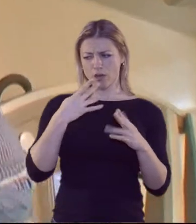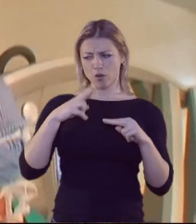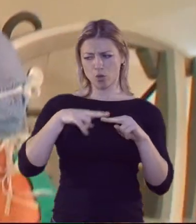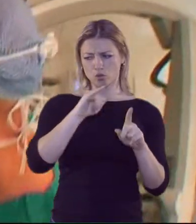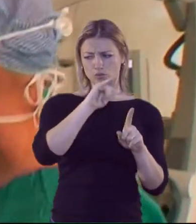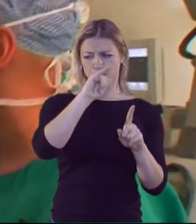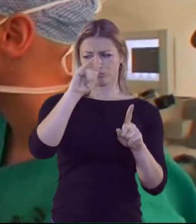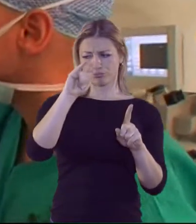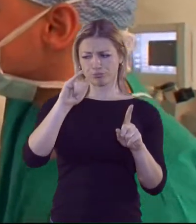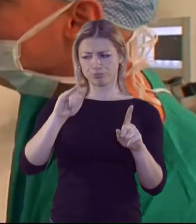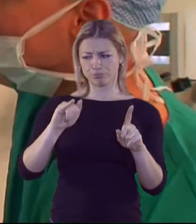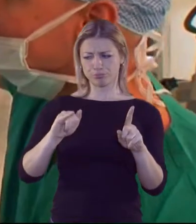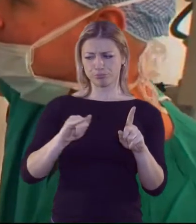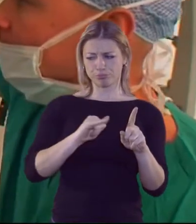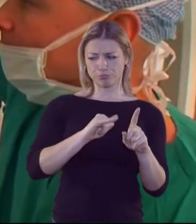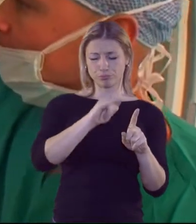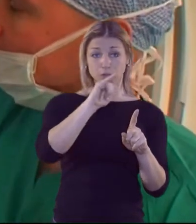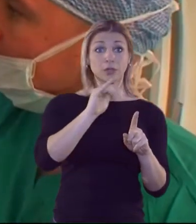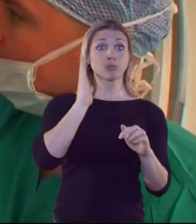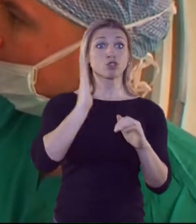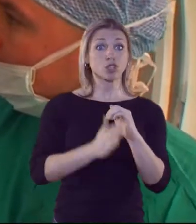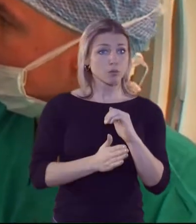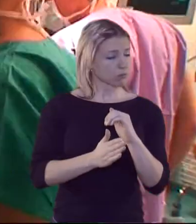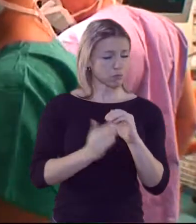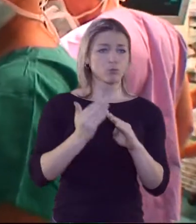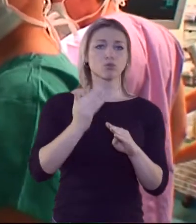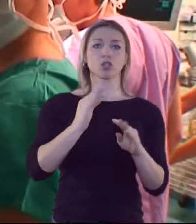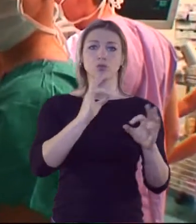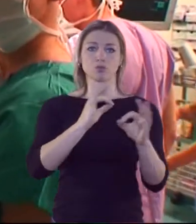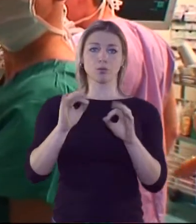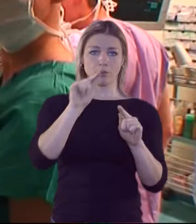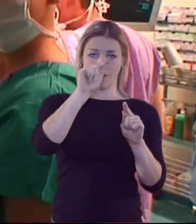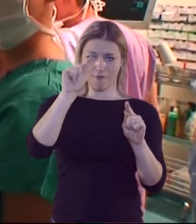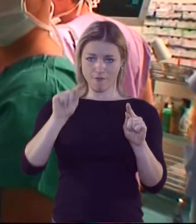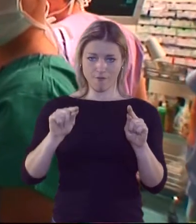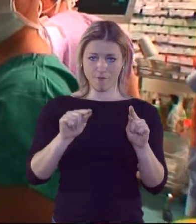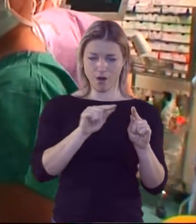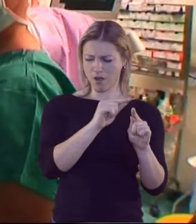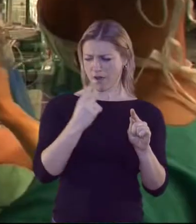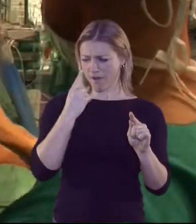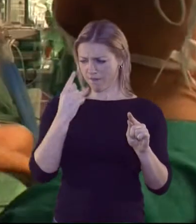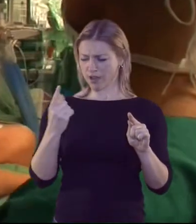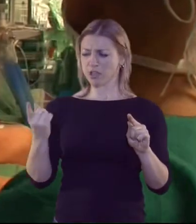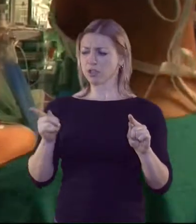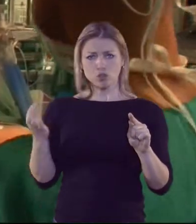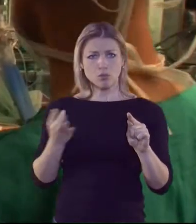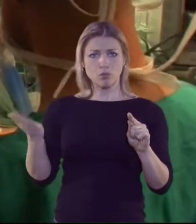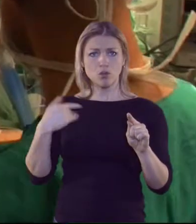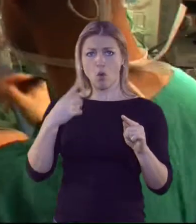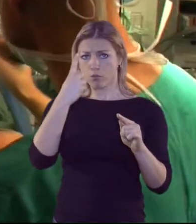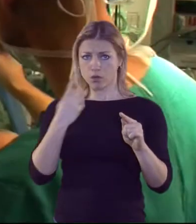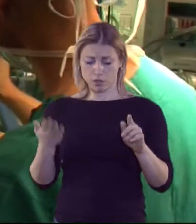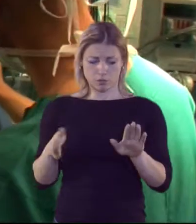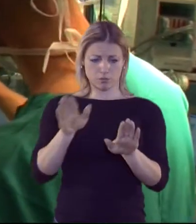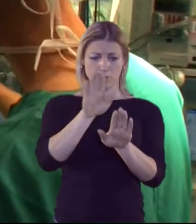Přejížděním nástroje po lebce si navigační věž přesně zmapuje lebku, celé operační pole a následně to porovná se snímky magnetické